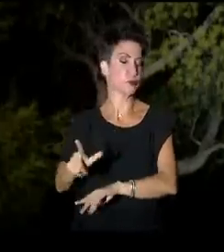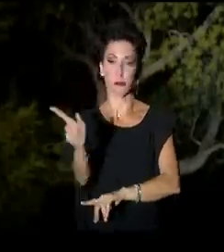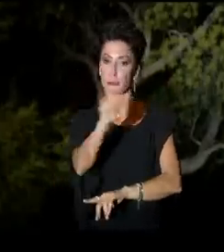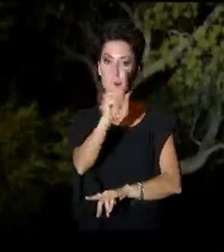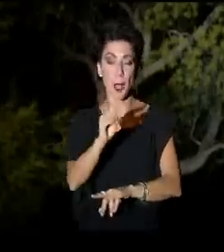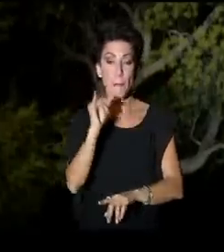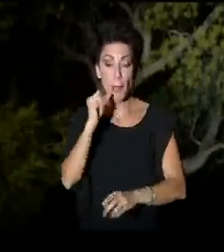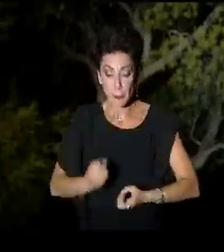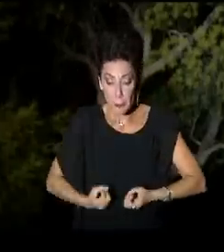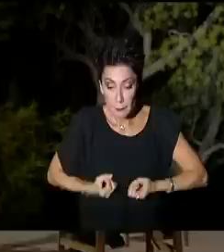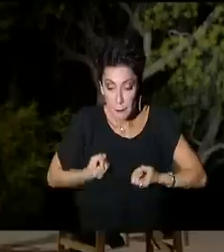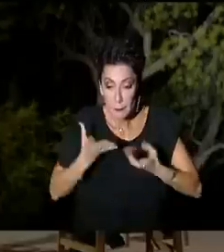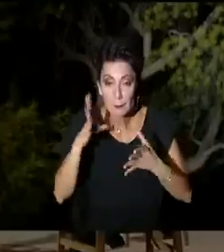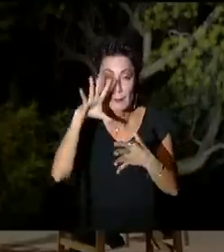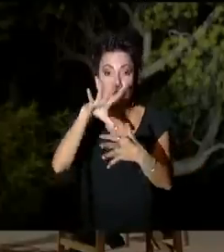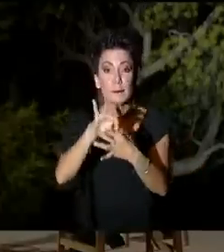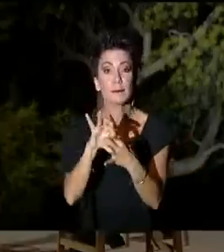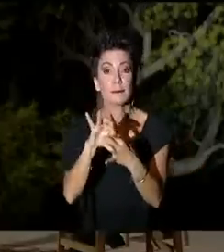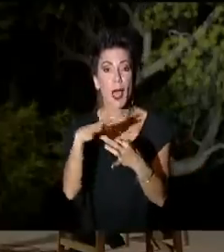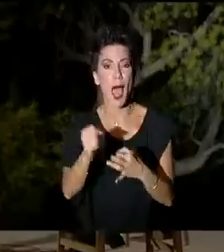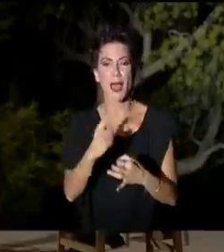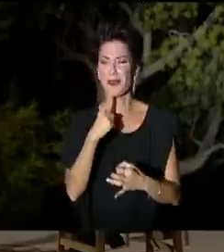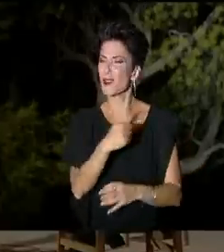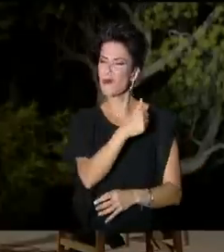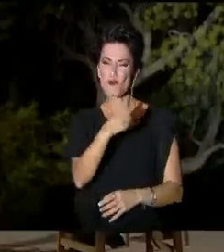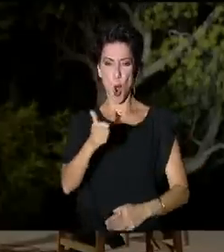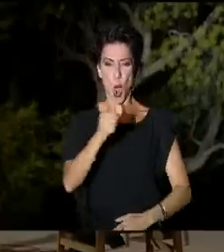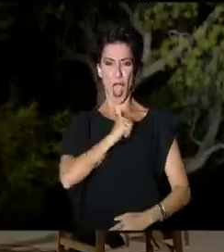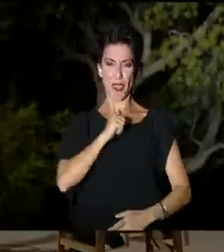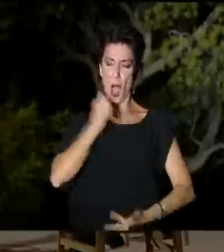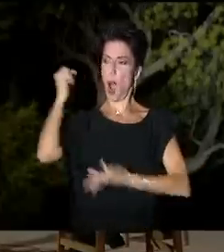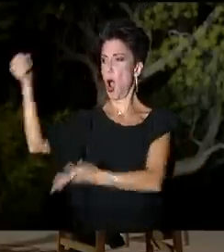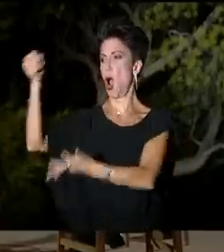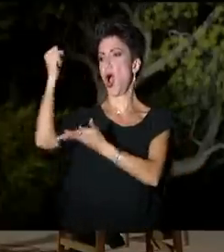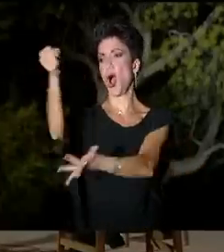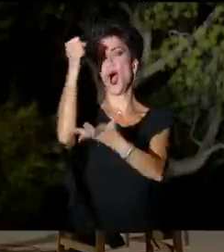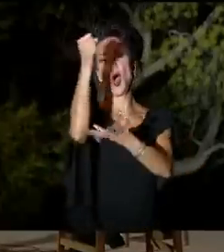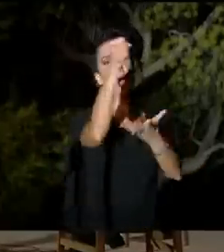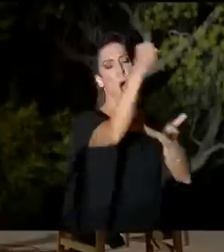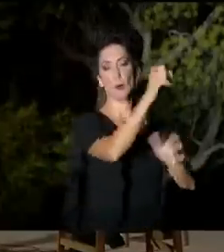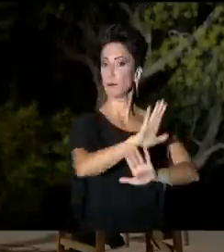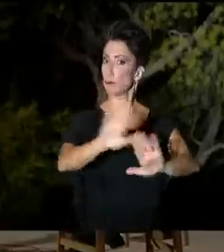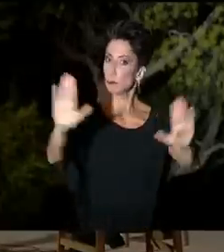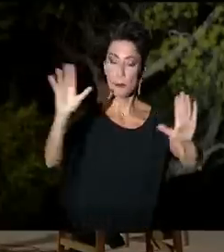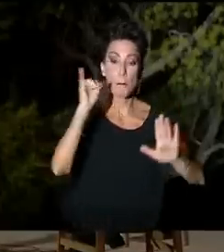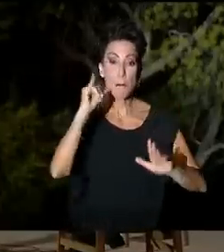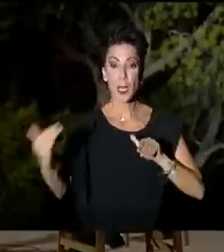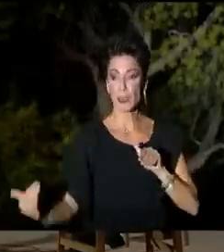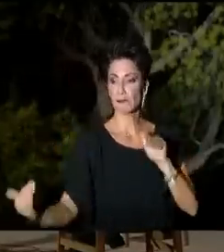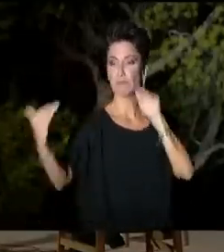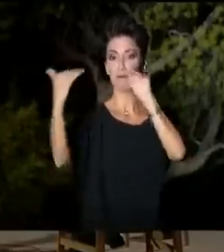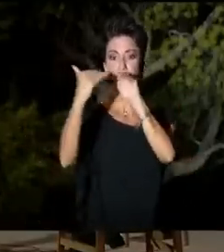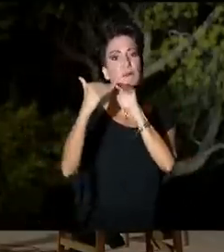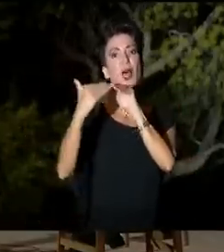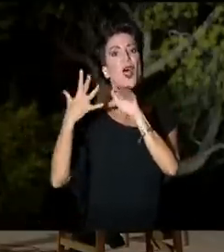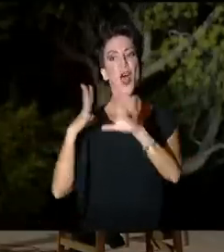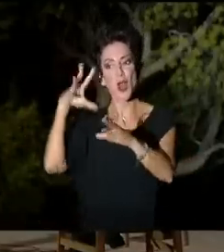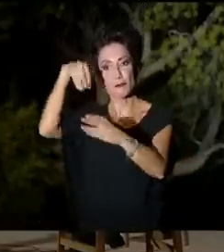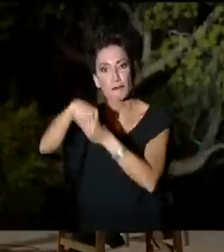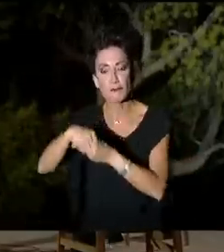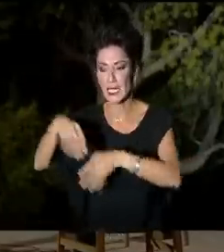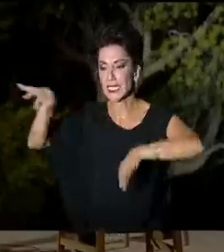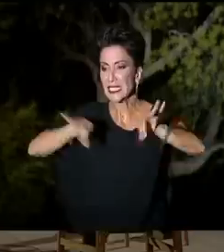Ίδρυμα Onassis δεν είναι ένας απλός ιδιώτης που κάνει χορηγίες, αλλά ισότιμα συμπράττει σε όλη τη διαδικασία του